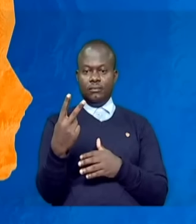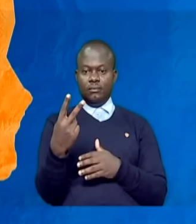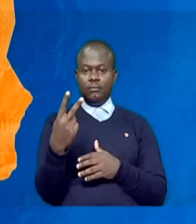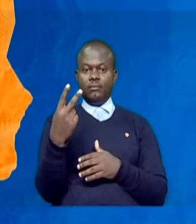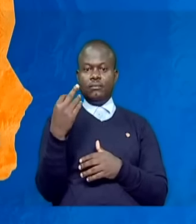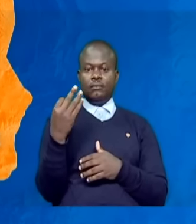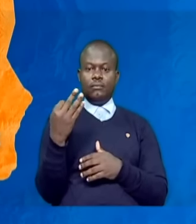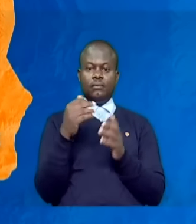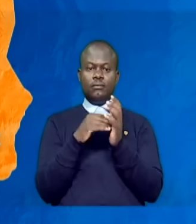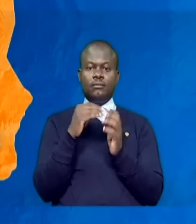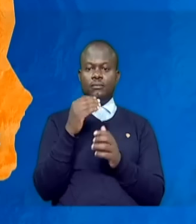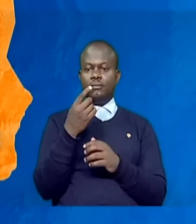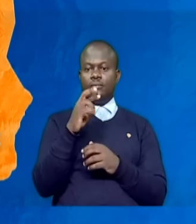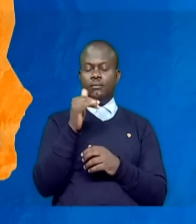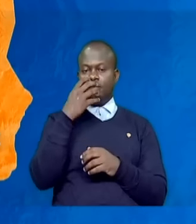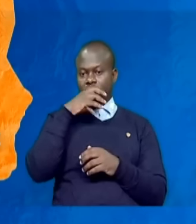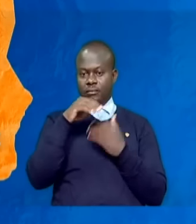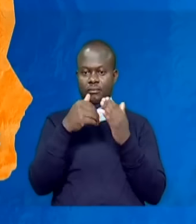26 ndetse na degrés Celsius